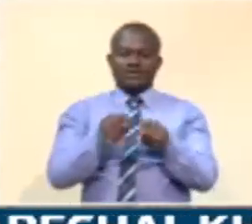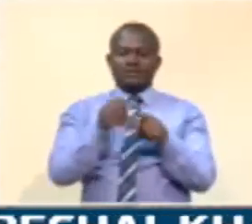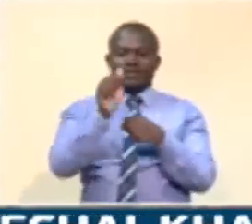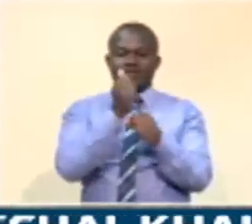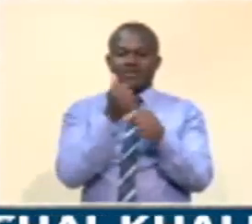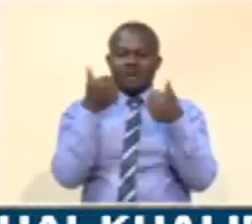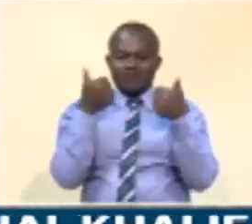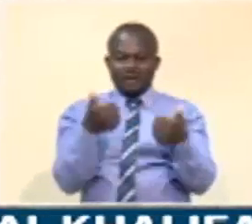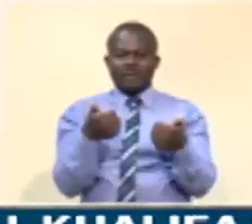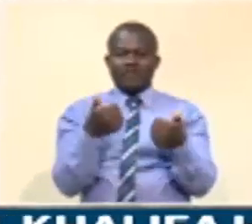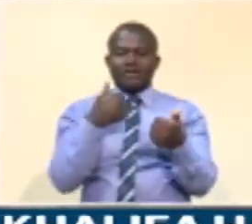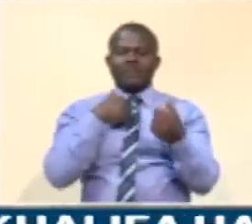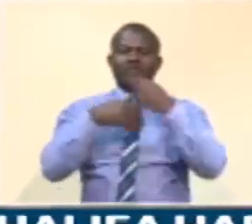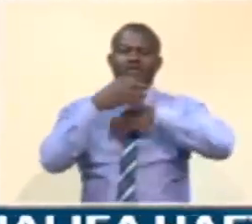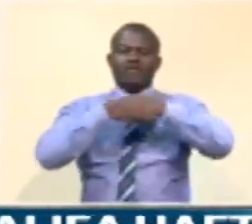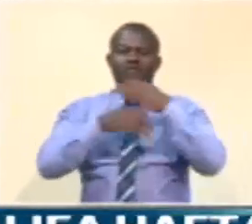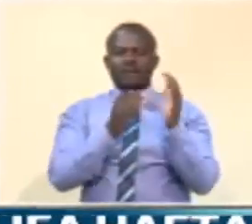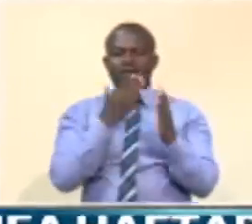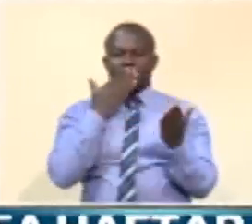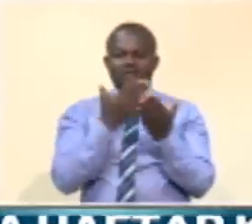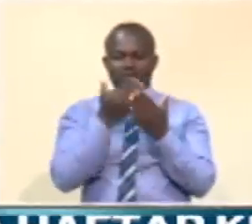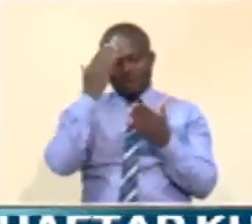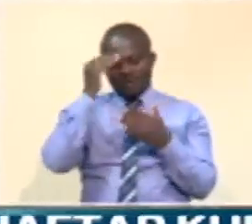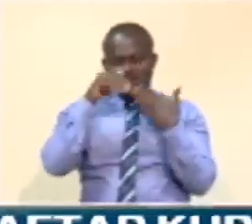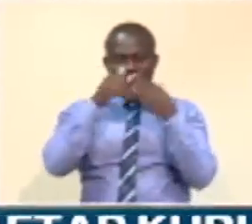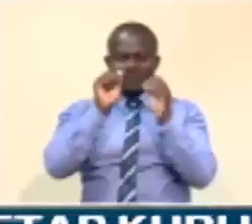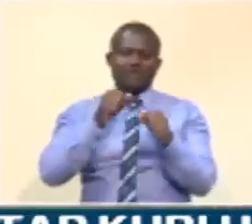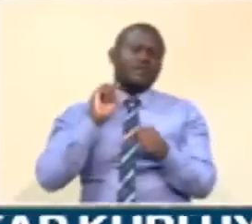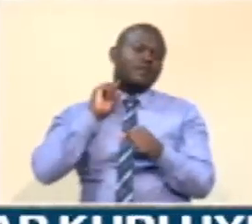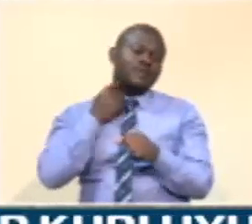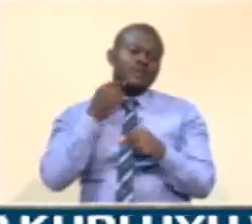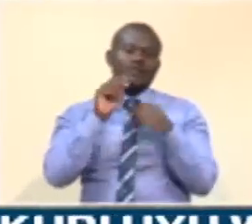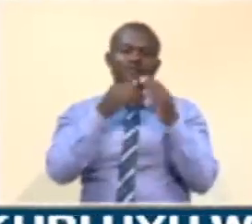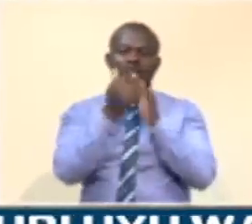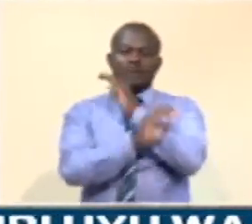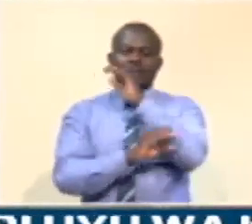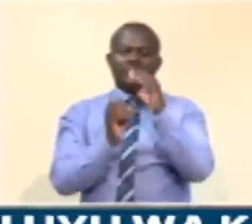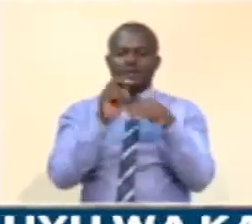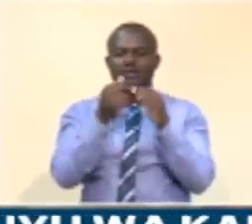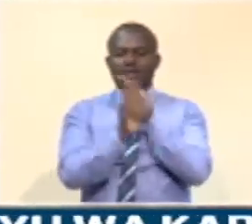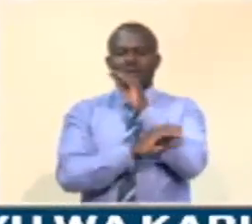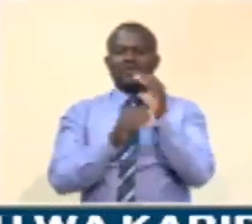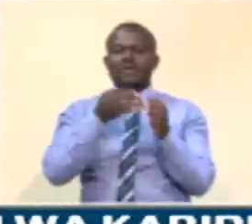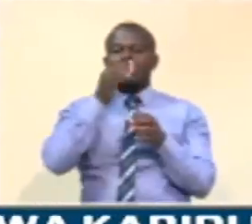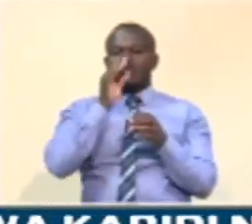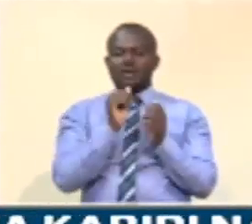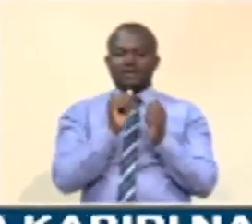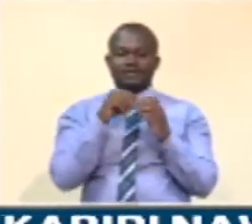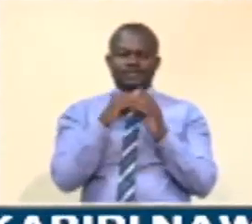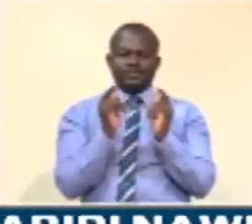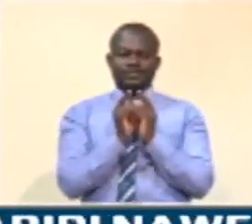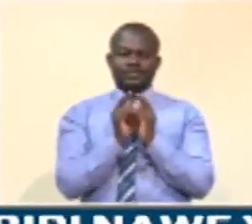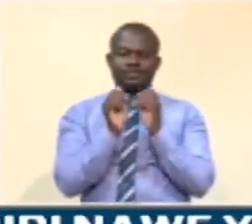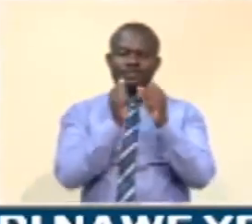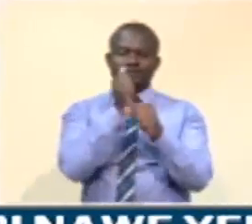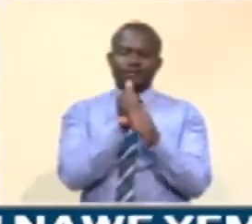neza abanyenganda bakayitunganya neza kugira ngo ishobore kuryohera amahanga cyangwa ibihugu binywa kawa muri inamangaruka mwaka